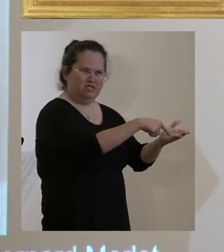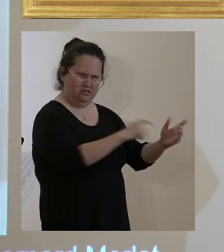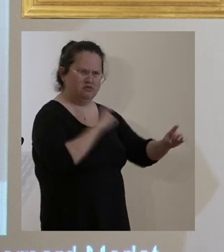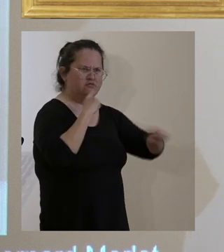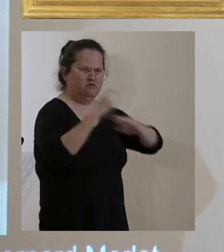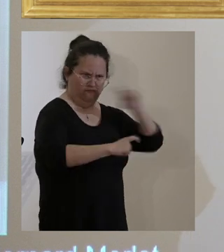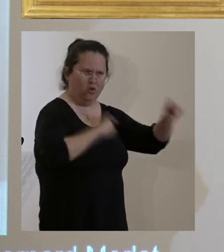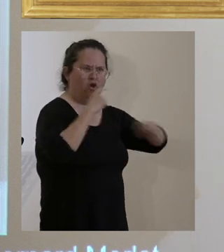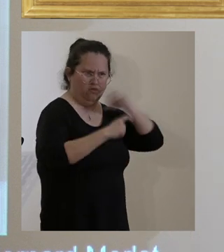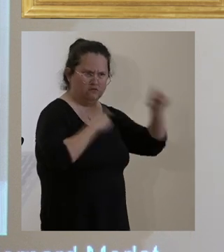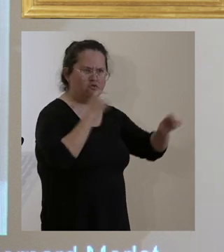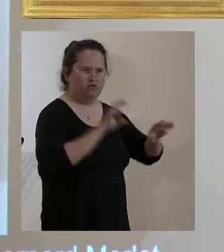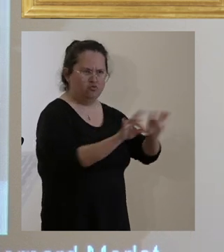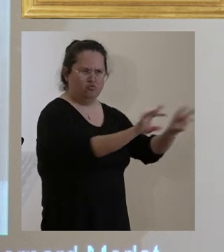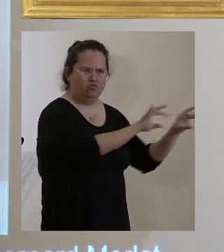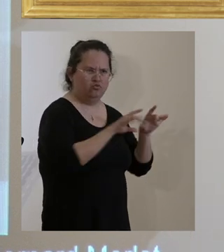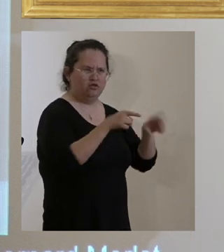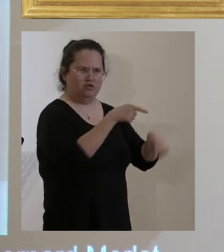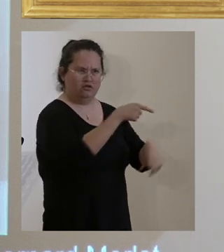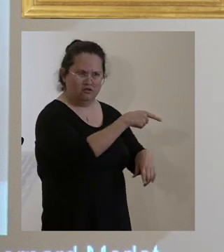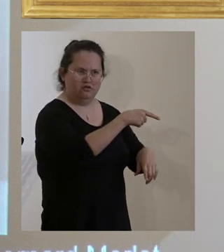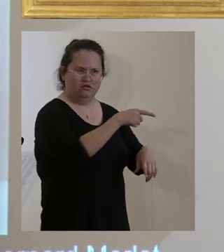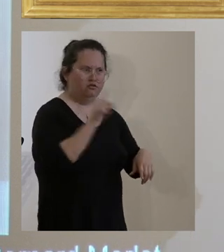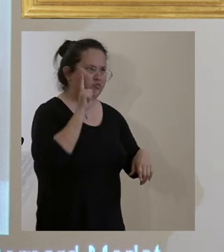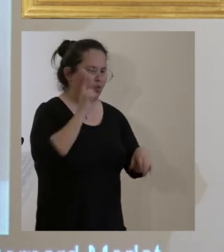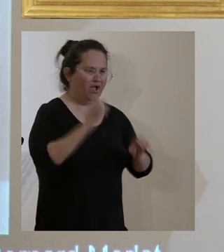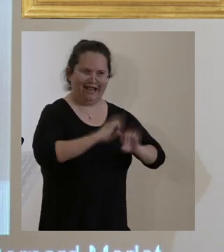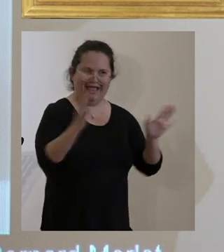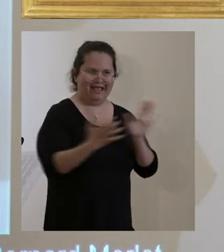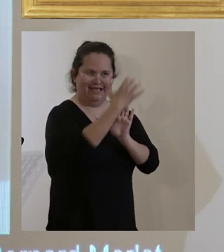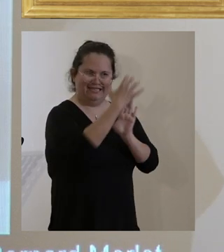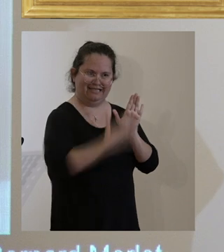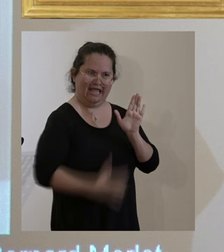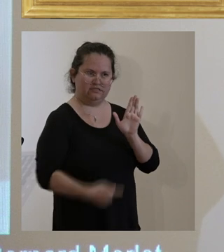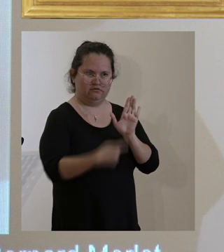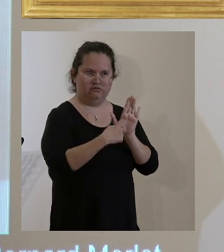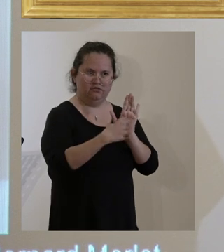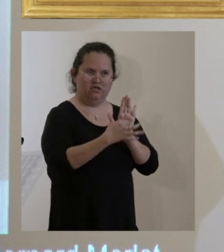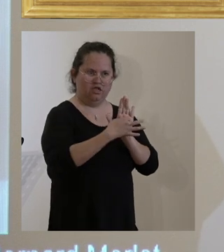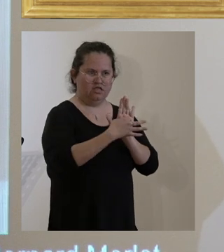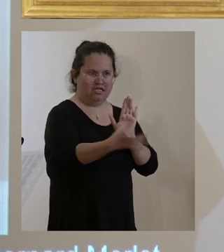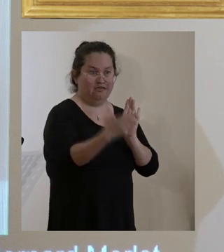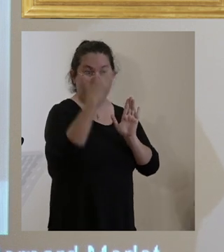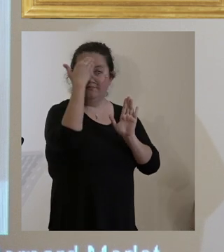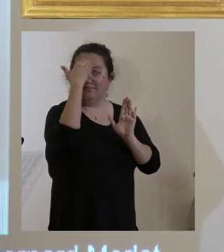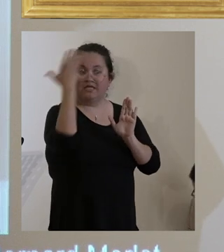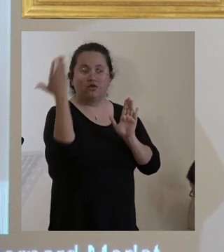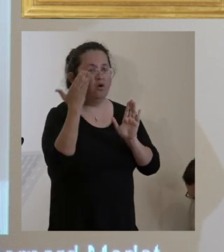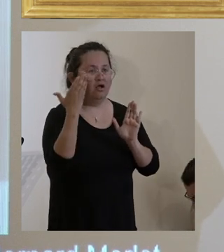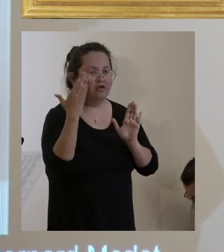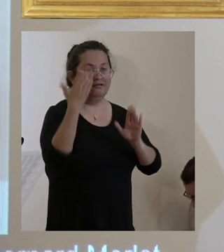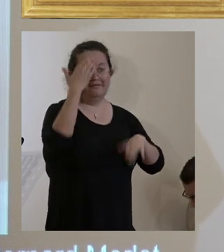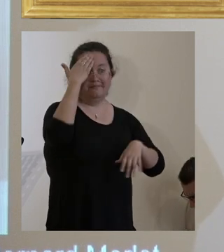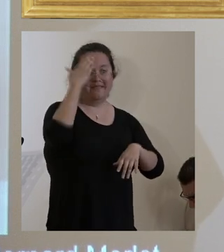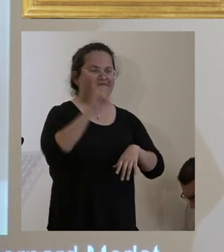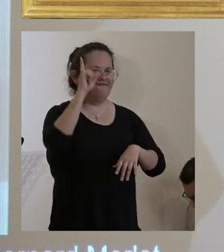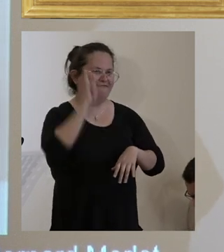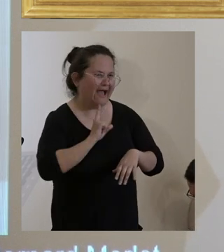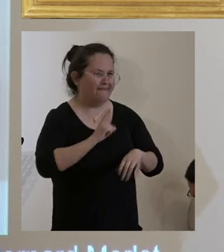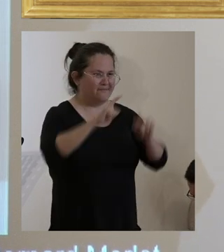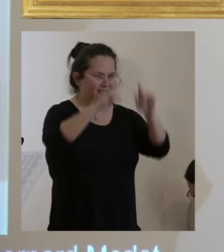en 1685 le spécifie très clairement. Si un enfant naît d'une femme en